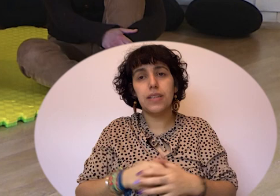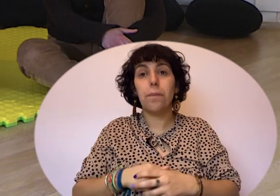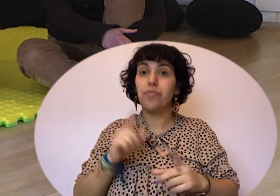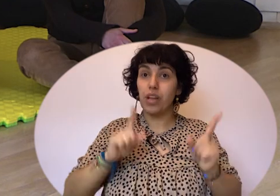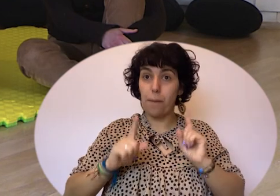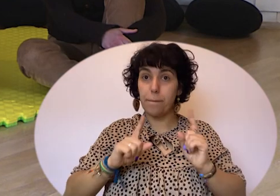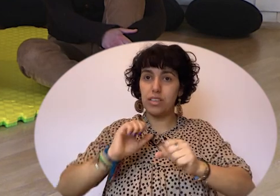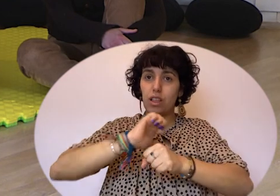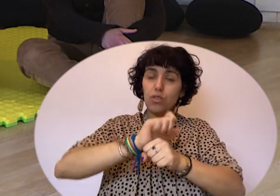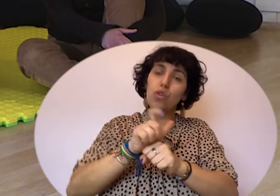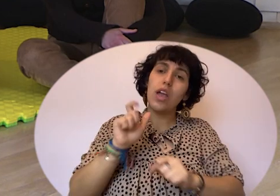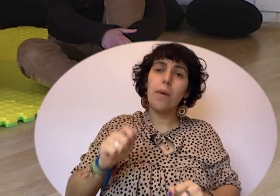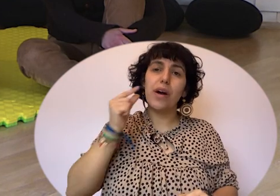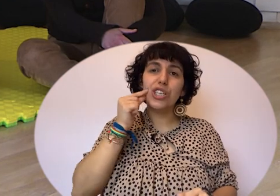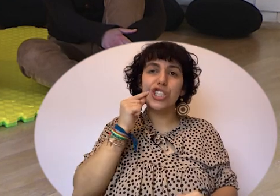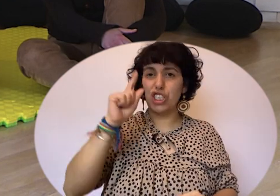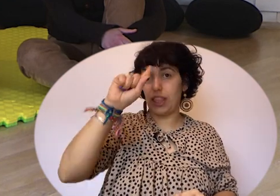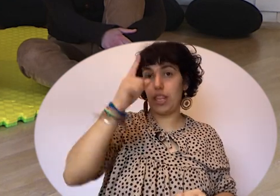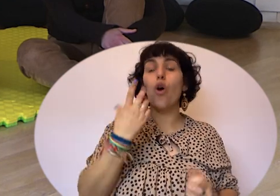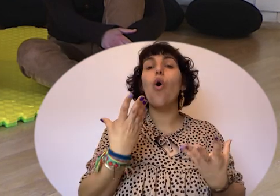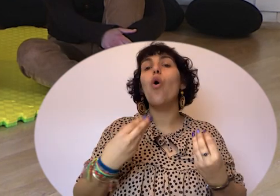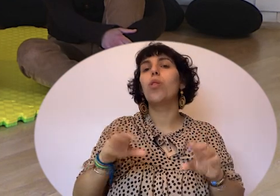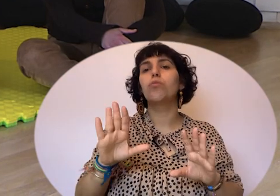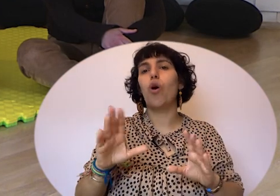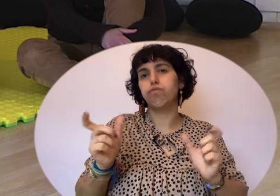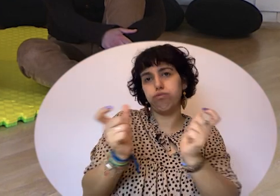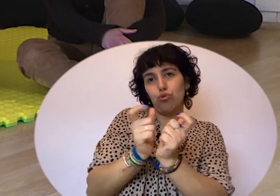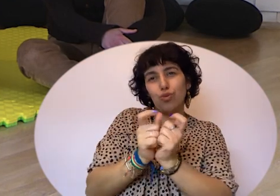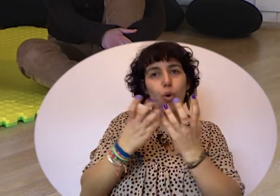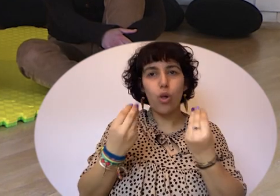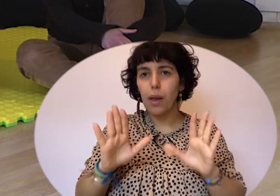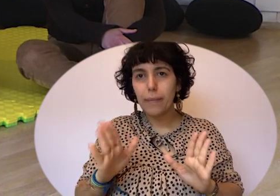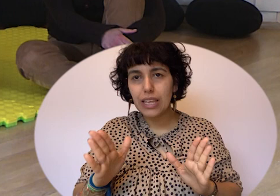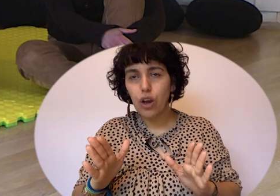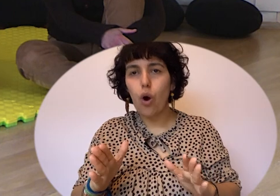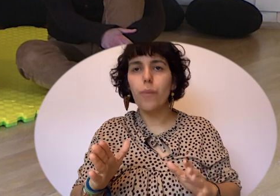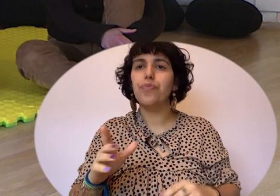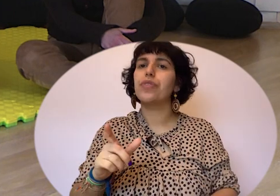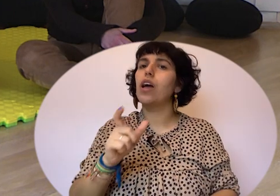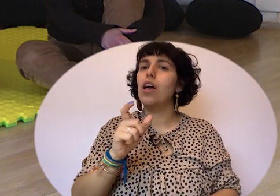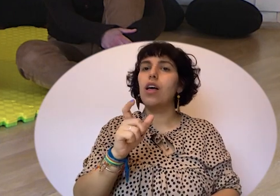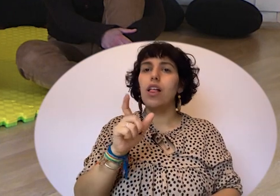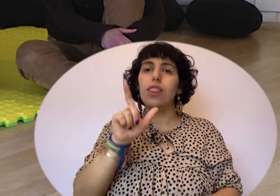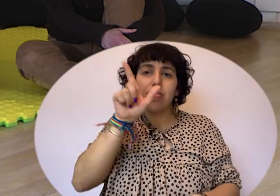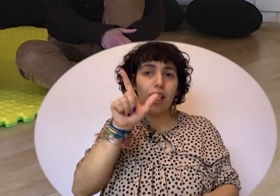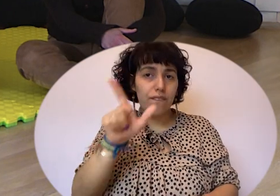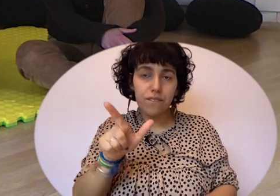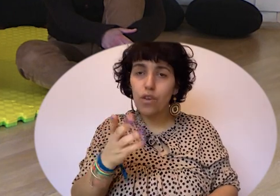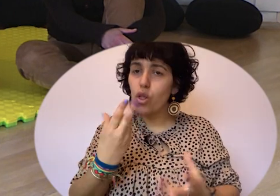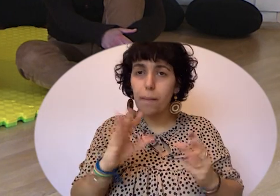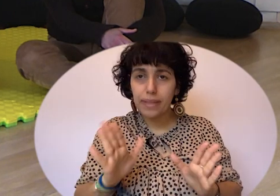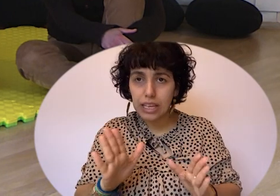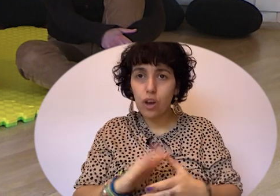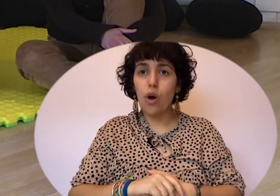ya da bambaşka bir yerde iseniz ve bu bazense saldıran kişi tek kişi olmayabiliyor ve grup halinde size bir sözlü saldırı varsa